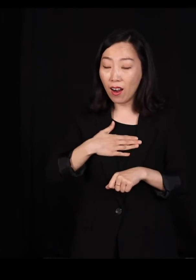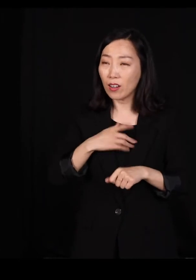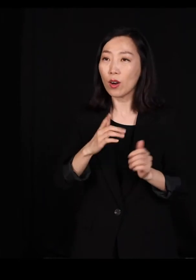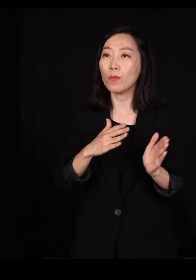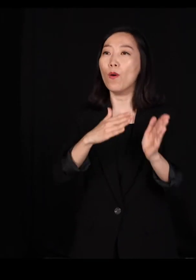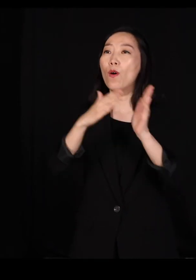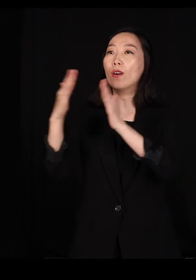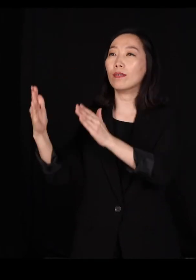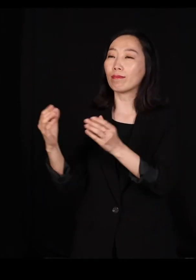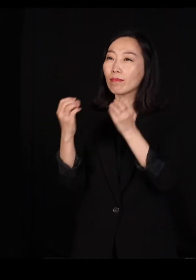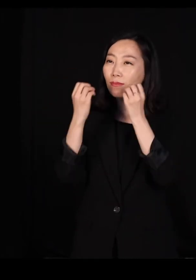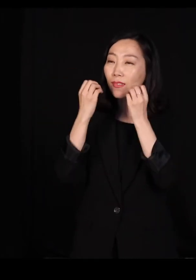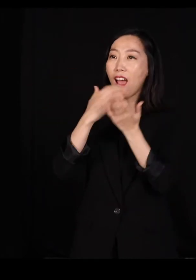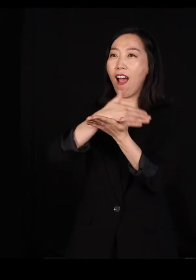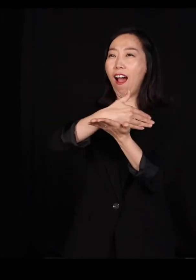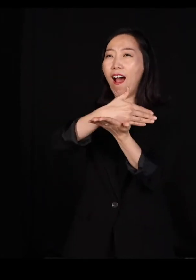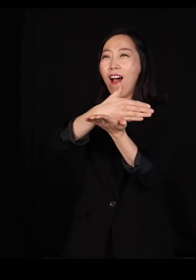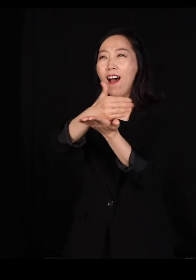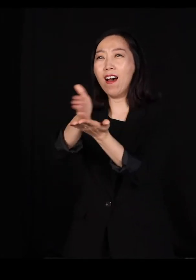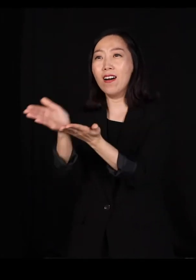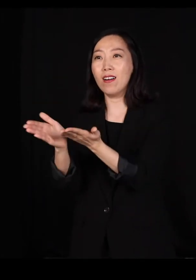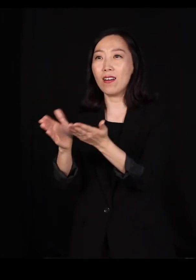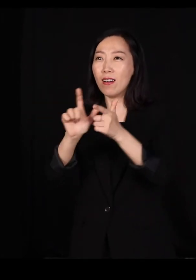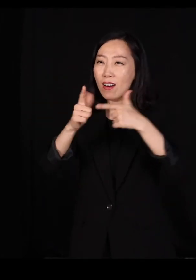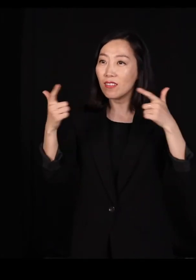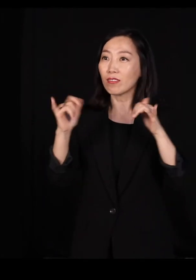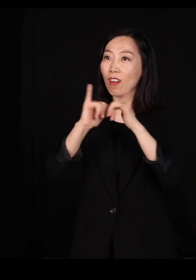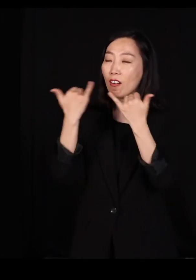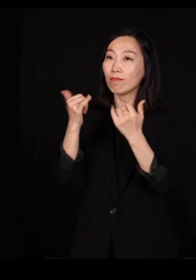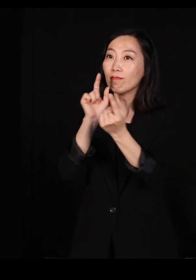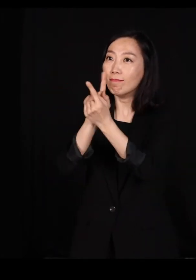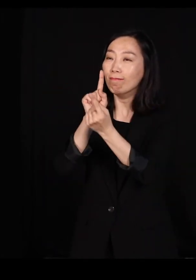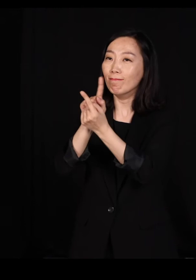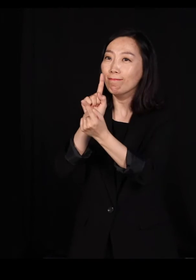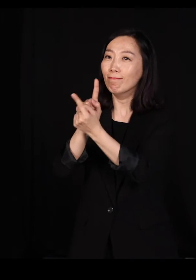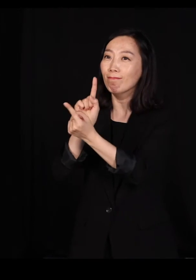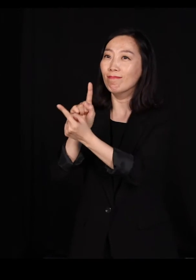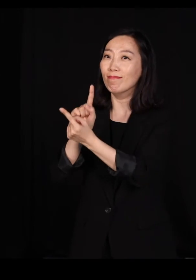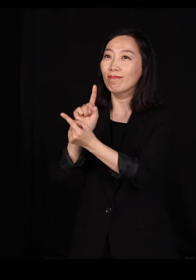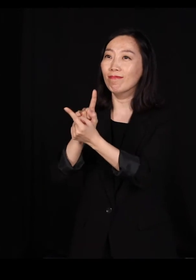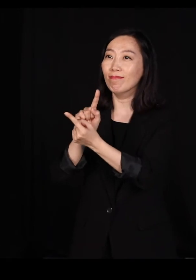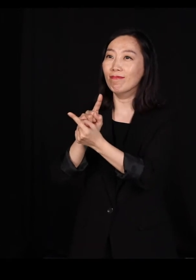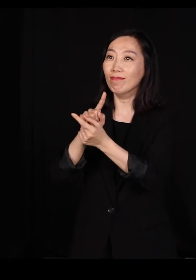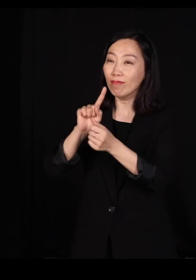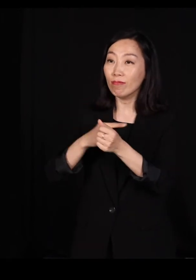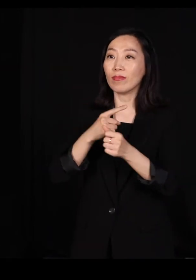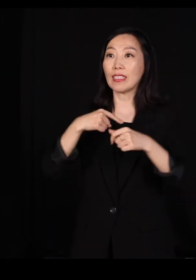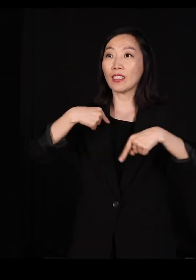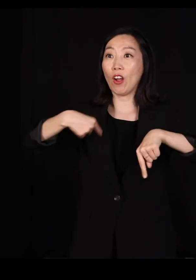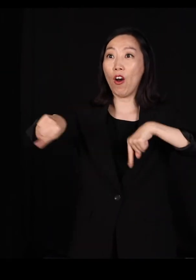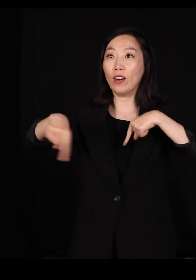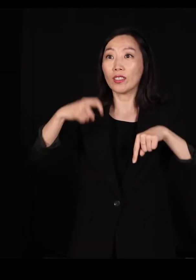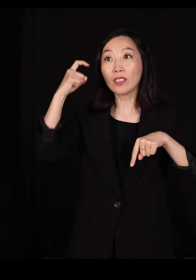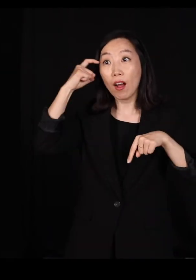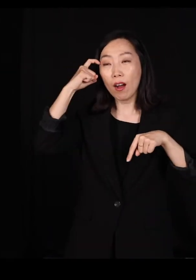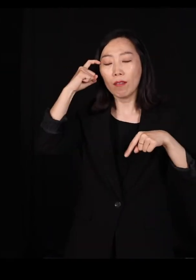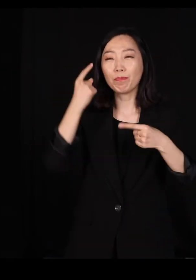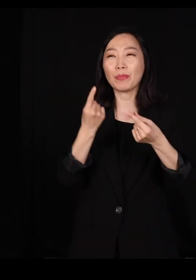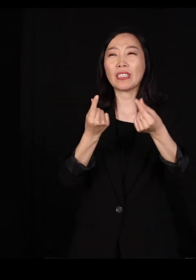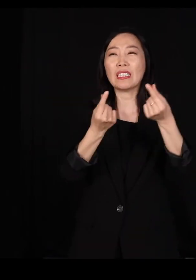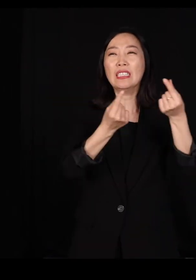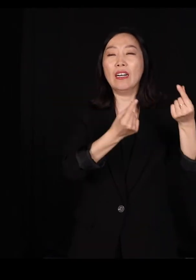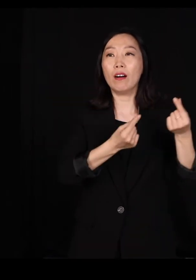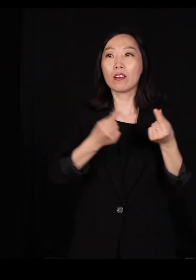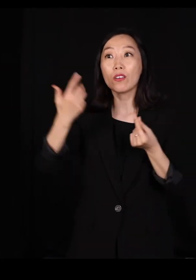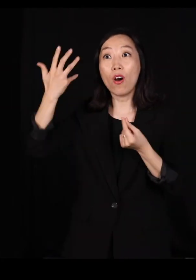그걸 넘어서서 또 다양한가. 나는 그 사람들이랑 친한데 그 사람들끼리는 정말 정치적 입장이라든지 그런